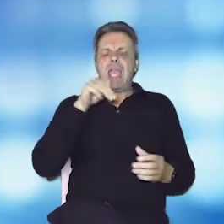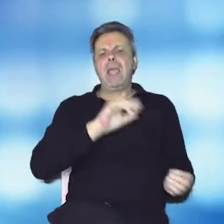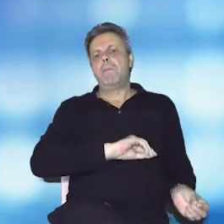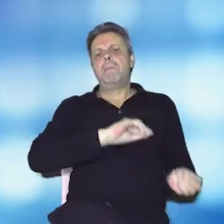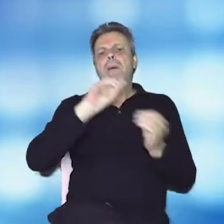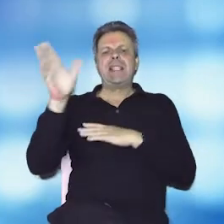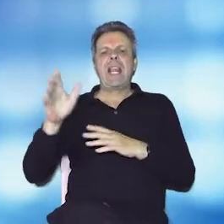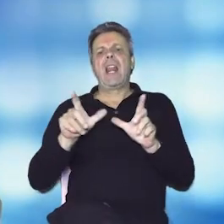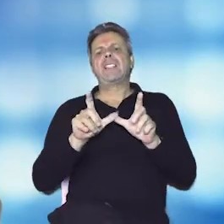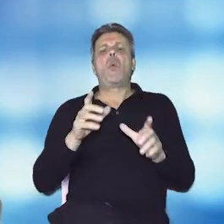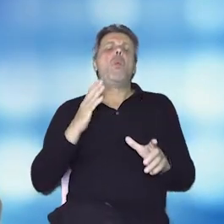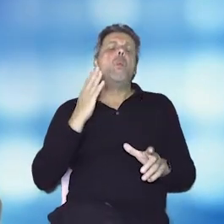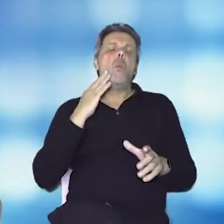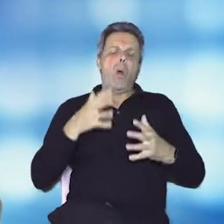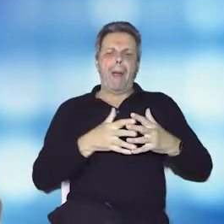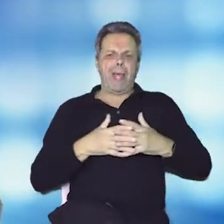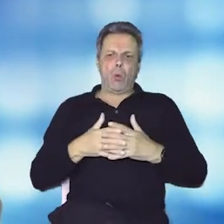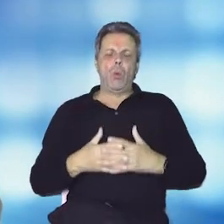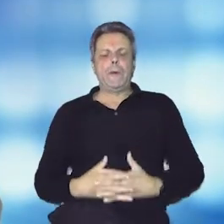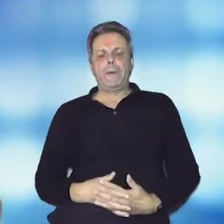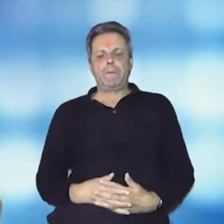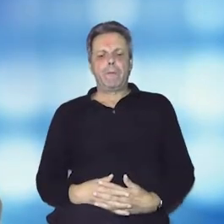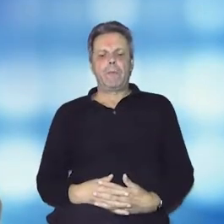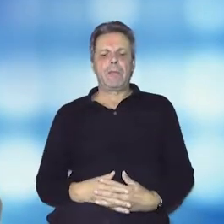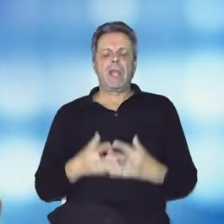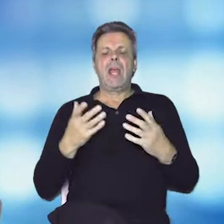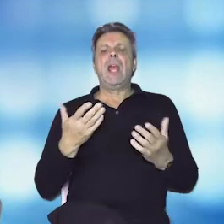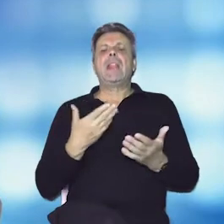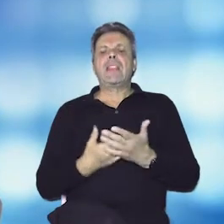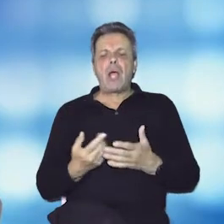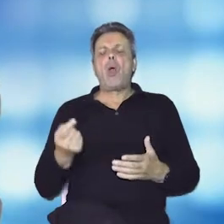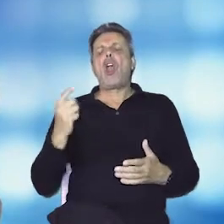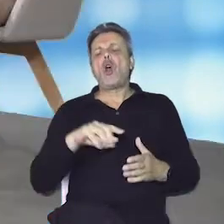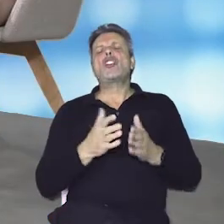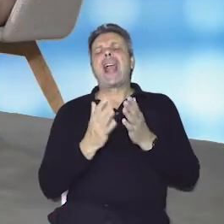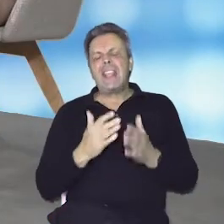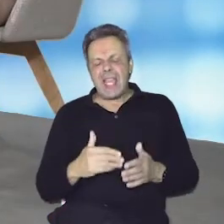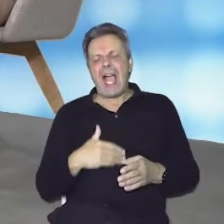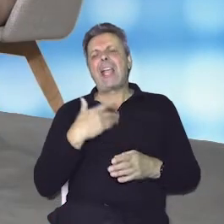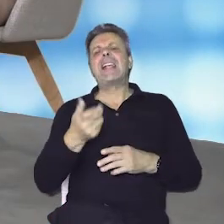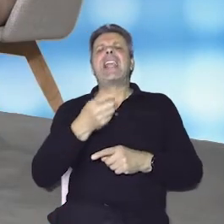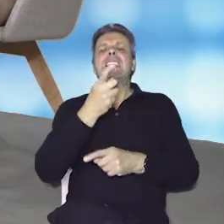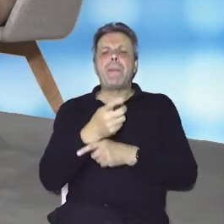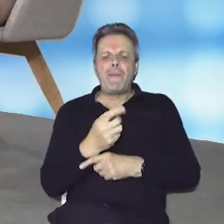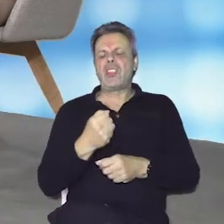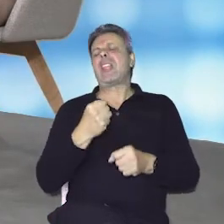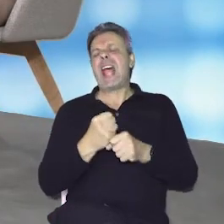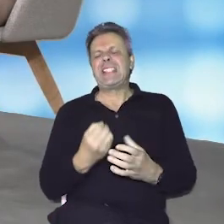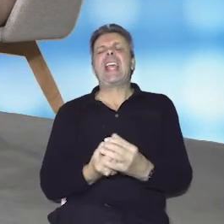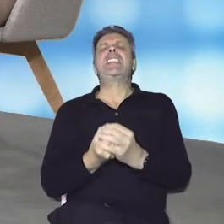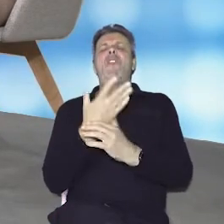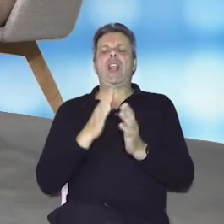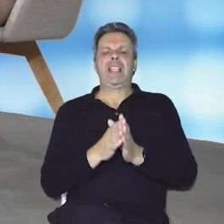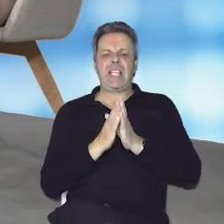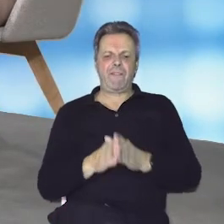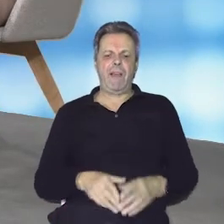u drevnim Amerikama. To je, tako je došla Mormonova knjiga i kasnije došla i zapovjed da se uspostavi crkva. I imate i